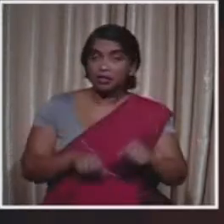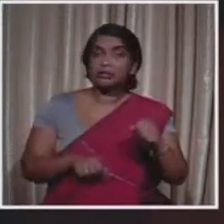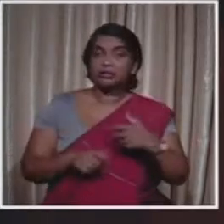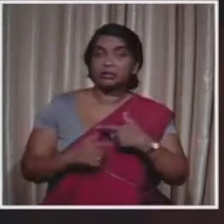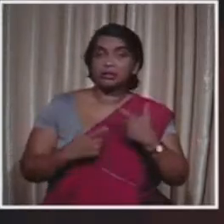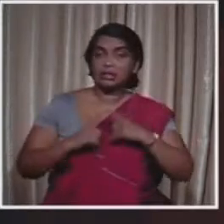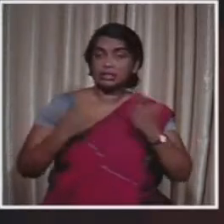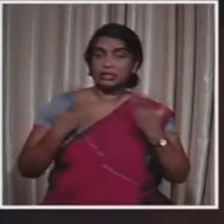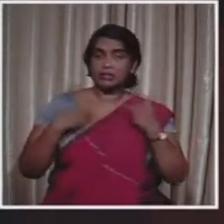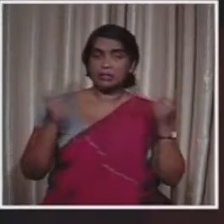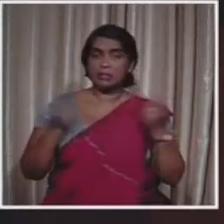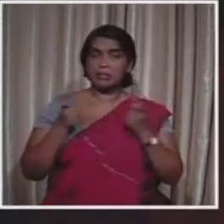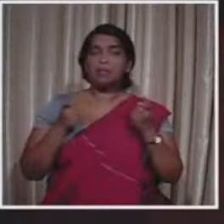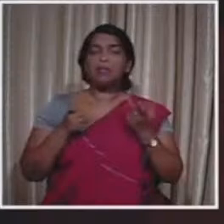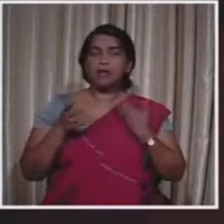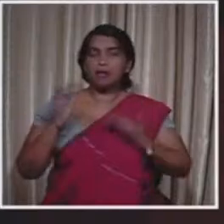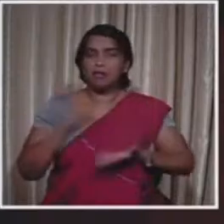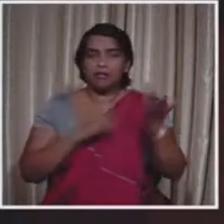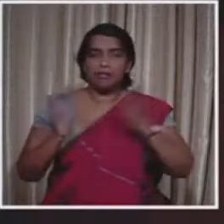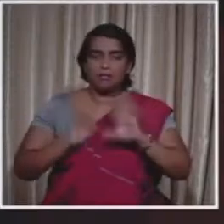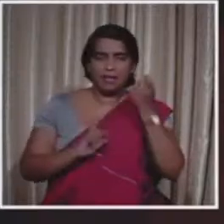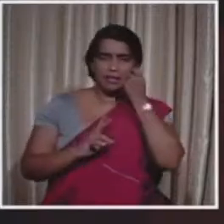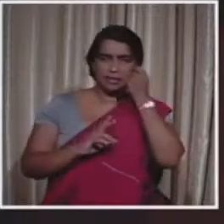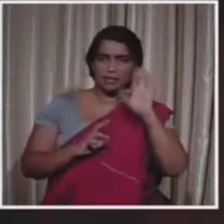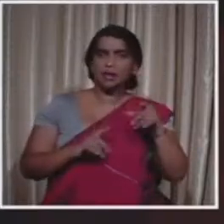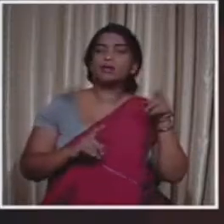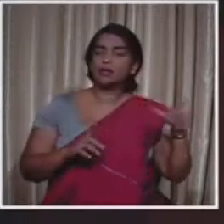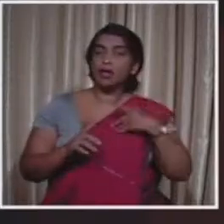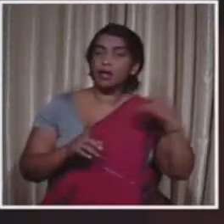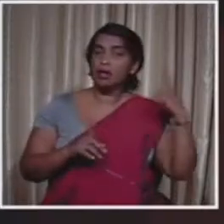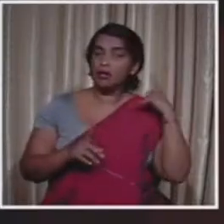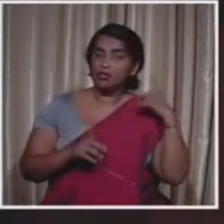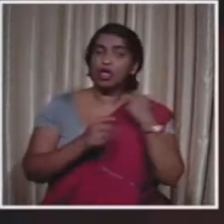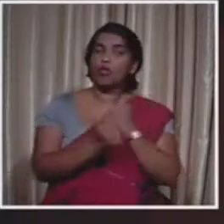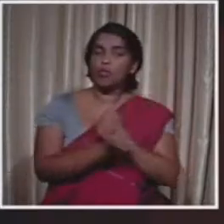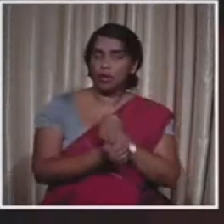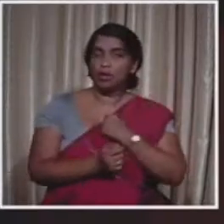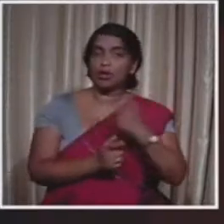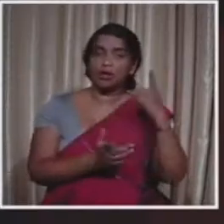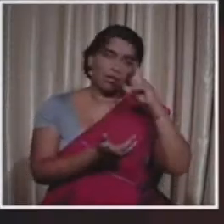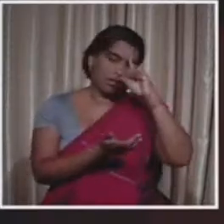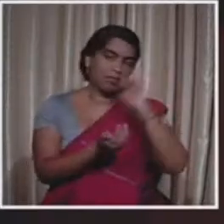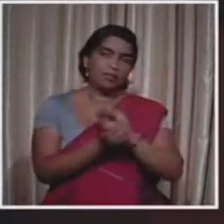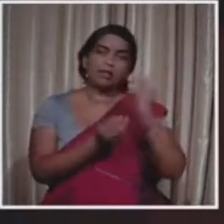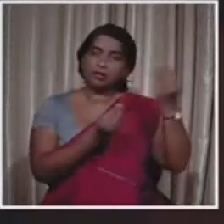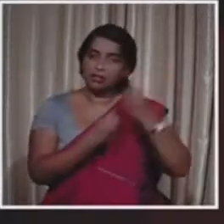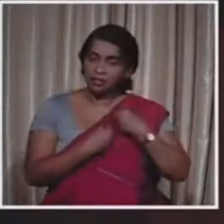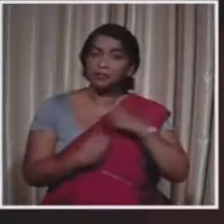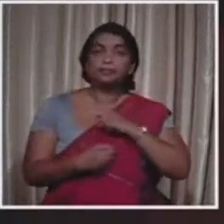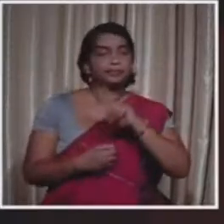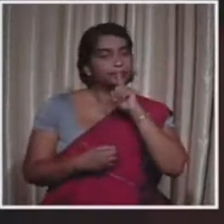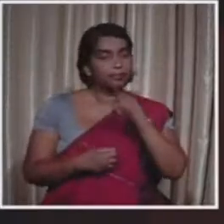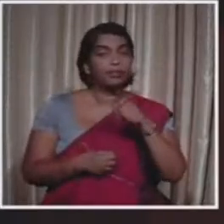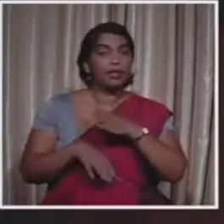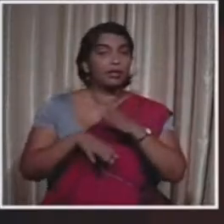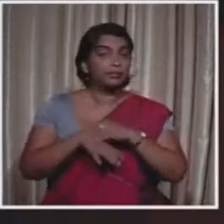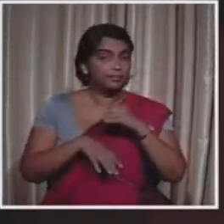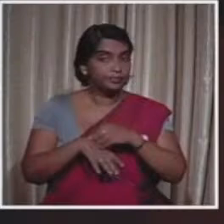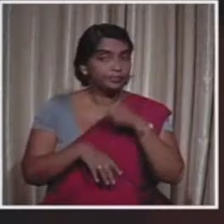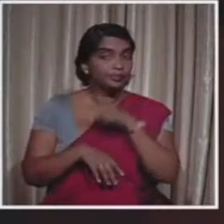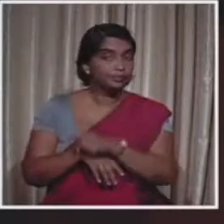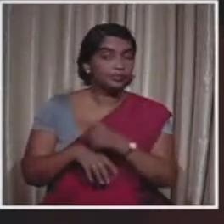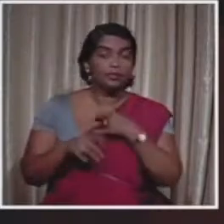ජීවිත පිළිබඳව ඔවුන්ගේ යම්කිසි සැකයක් ඇතිලා තියෙනවා අපි යුද හමුදාව සහ පොලිසියෙන් ආරක්ෂාව ඉල්ලලා තියෙනවා ඒ වගේම කියන්න ඕන මේක රඹුක්කන